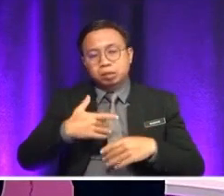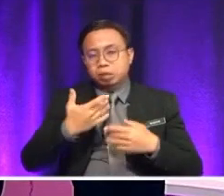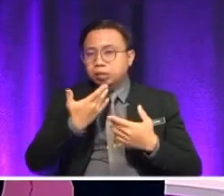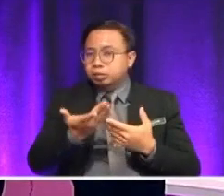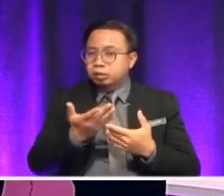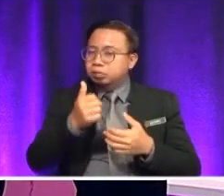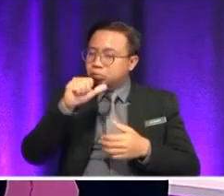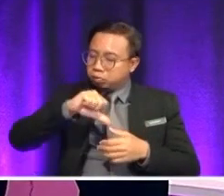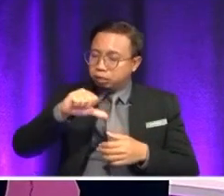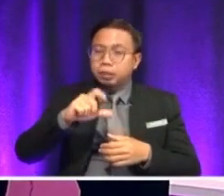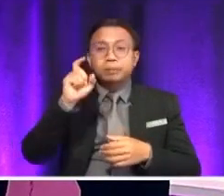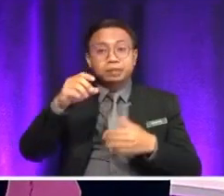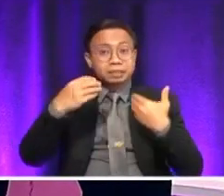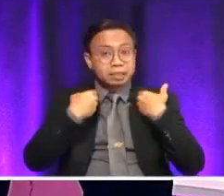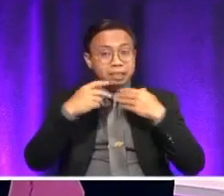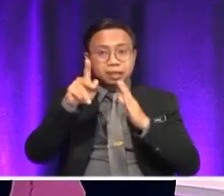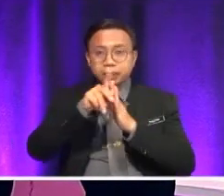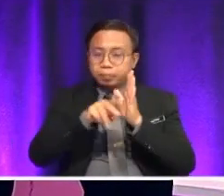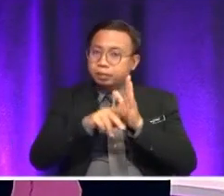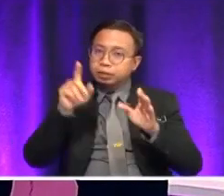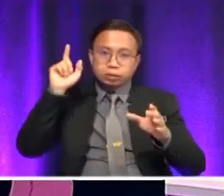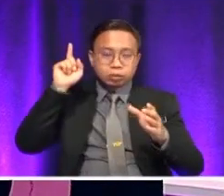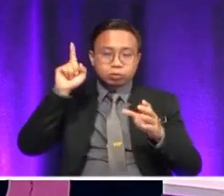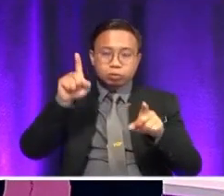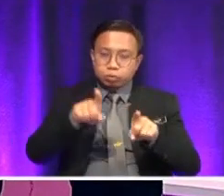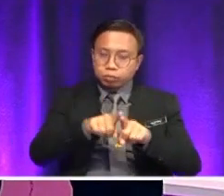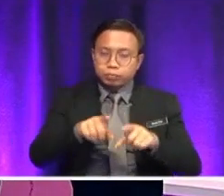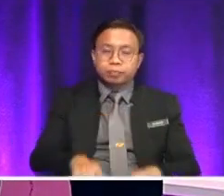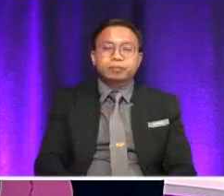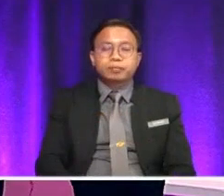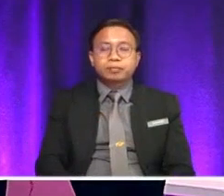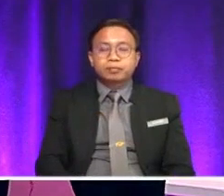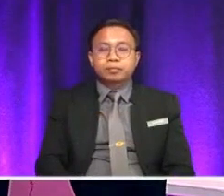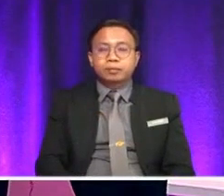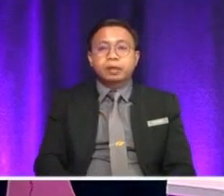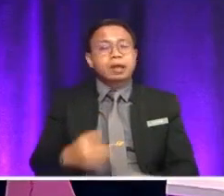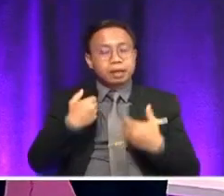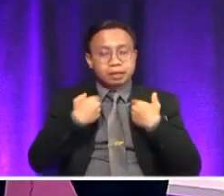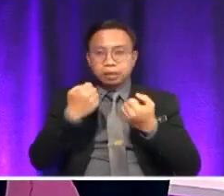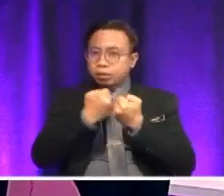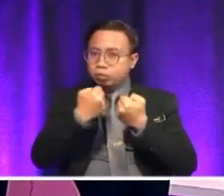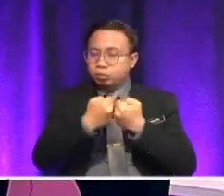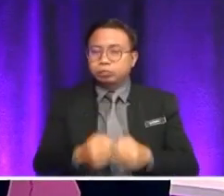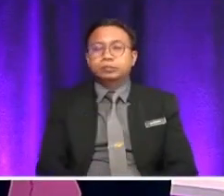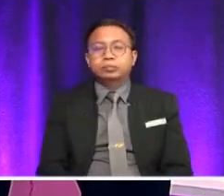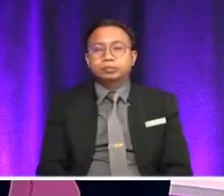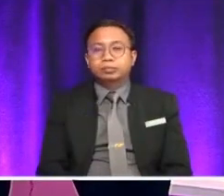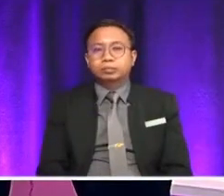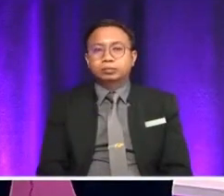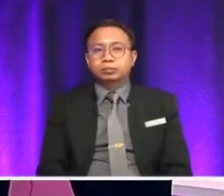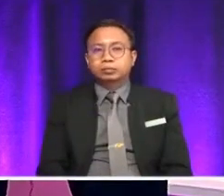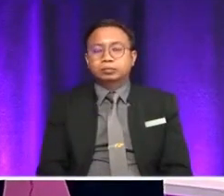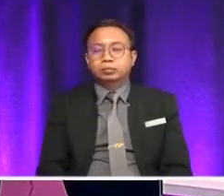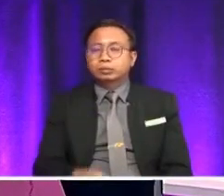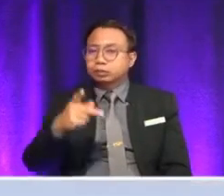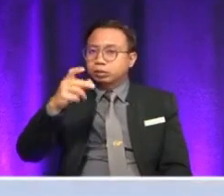perlu ada persetujuan. Okey, yeah. Itu adalah konflik eh. Kita ada perbalahan ataupun pertelingkahan. Okey.